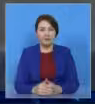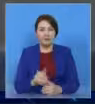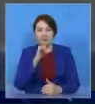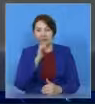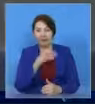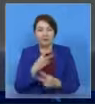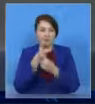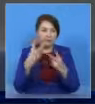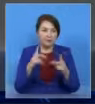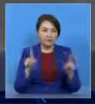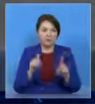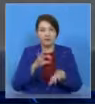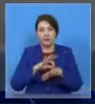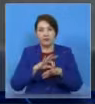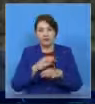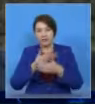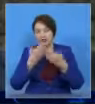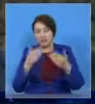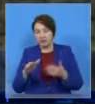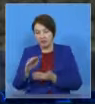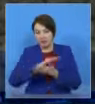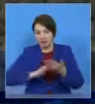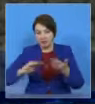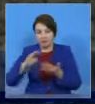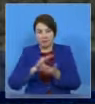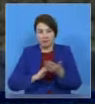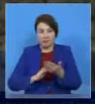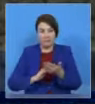проверяем, смотрим, что болезней нету никаких.